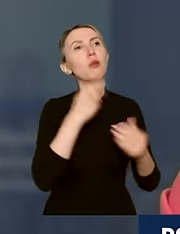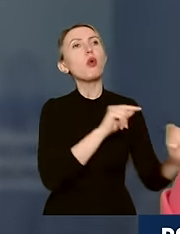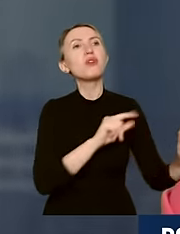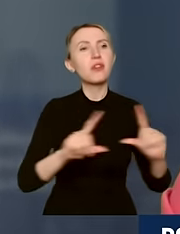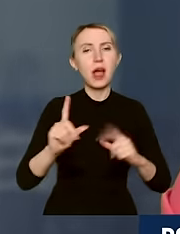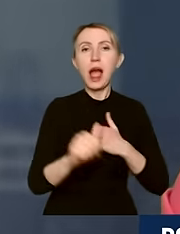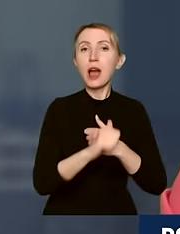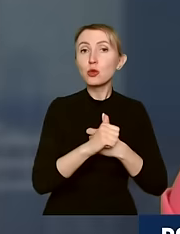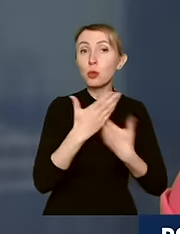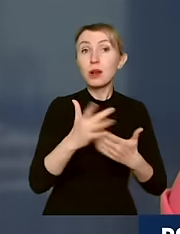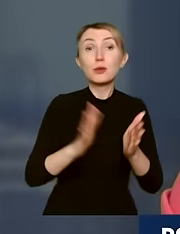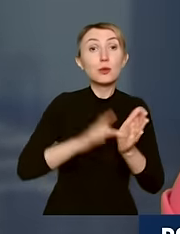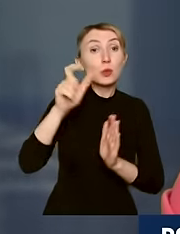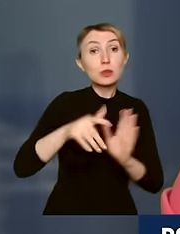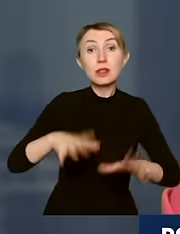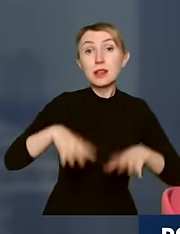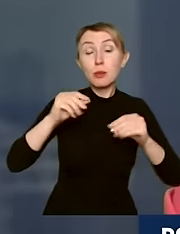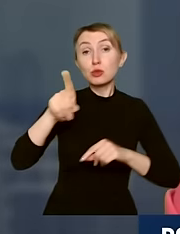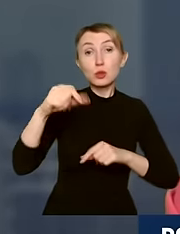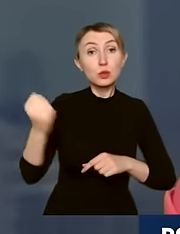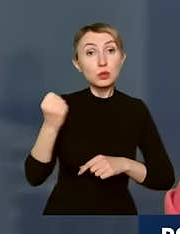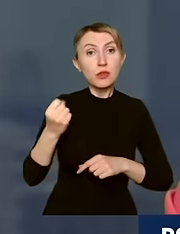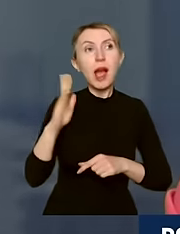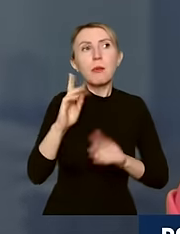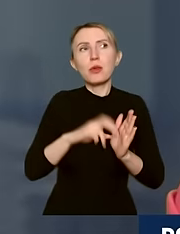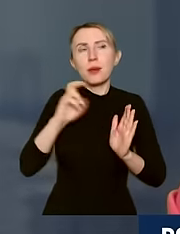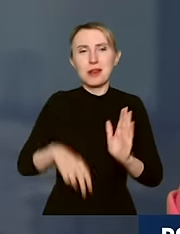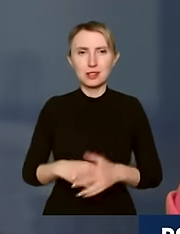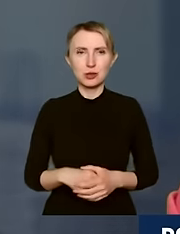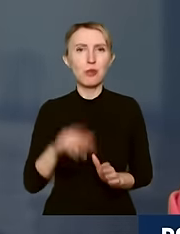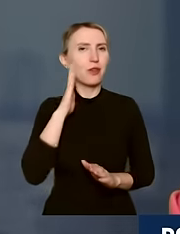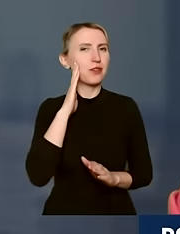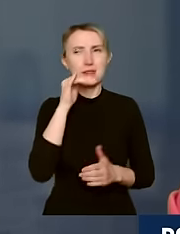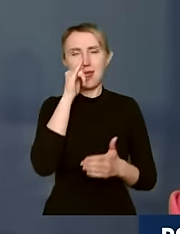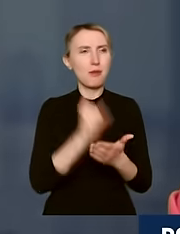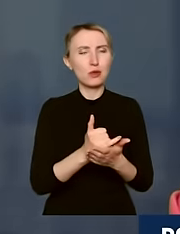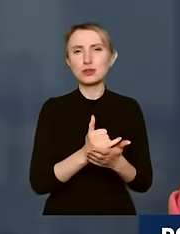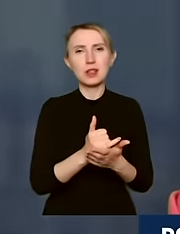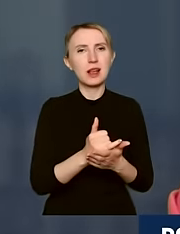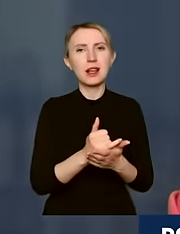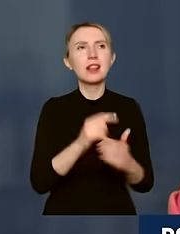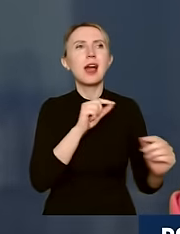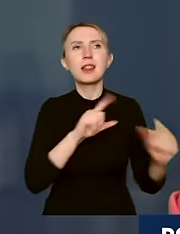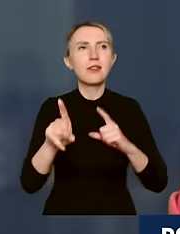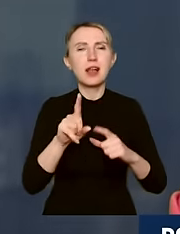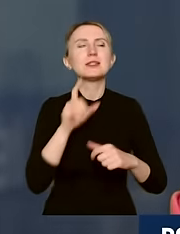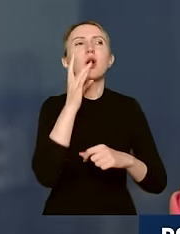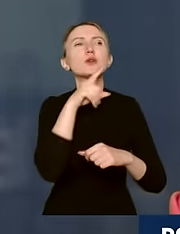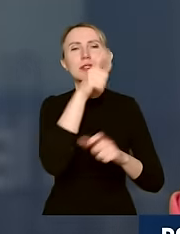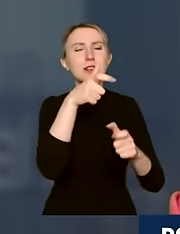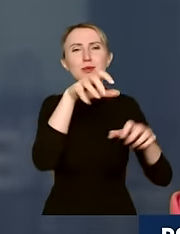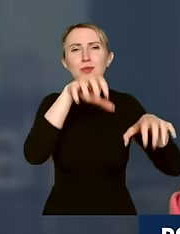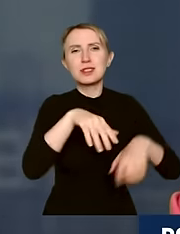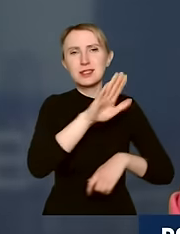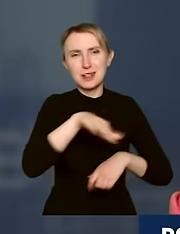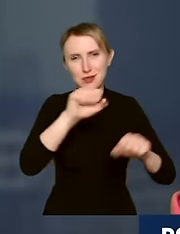Argument, z którego Donald Tusk na początku go używał, ale później się z niego wycofał, bo wie, że nie można za wysoką inflację postawić prezesa Narodowego